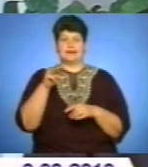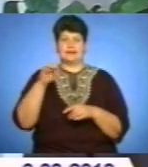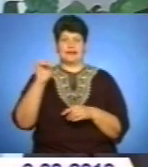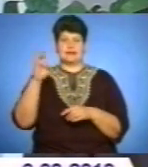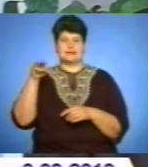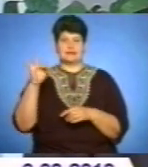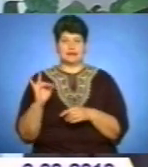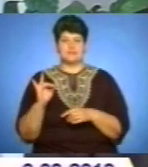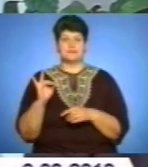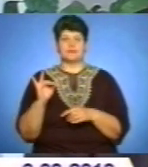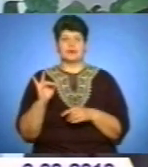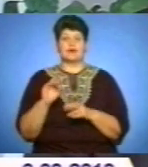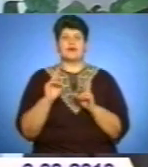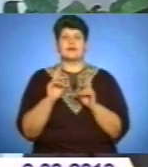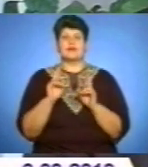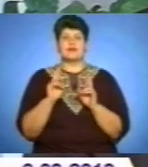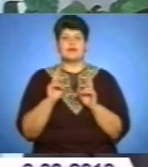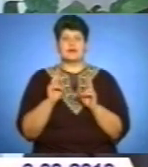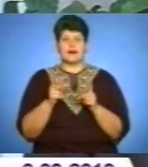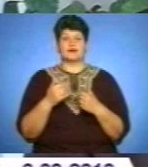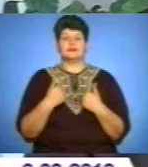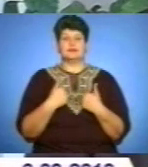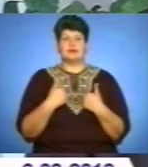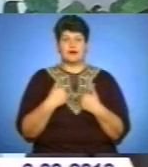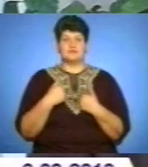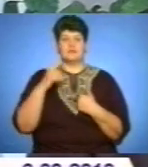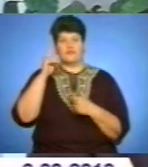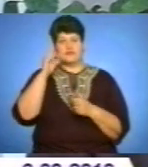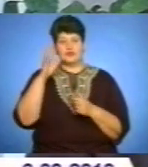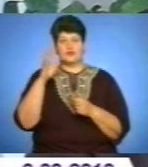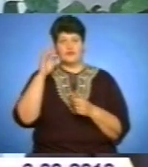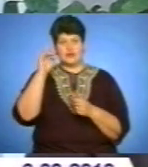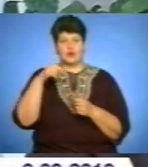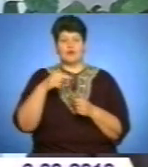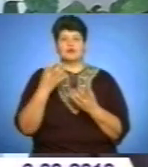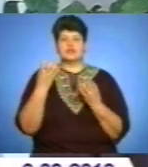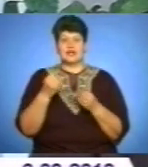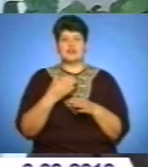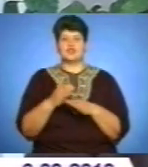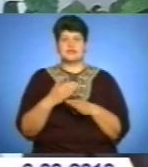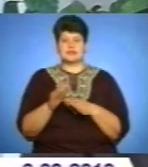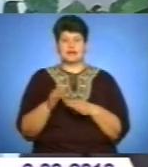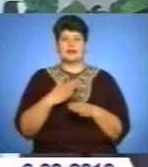оцінювання. Як нам відомо, що ще частина наших